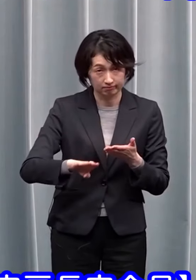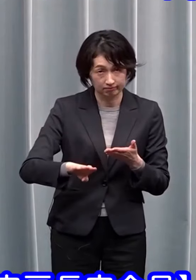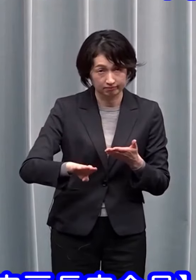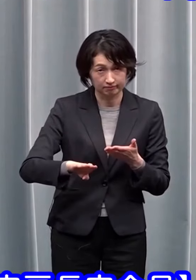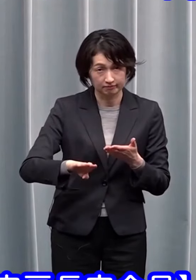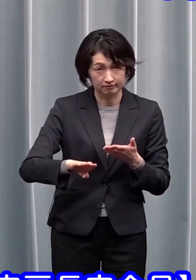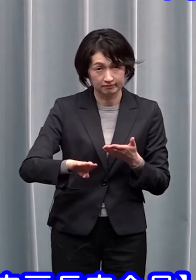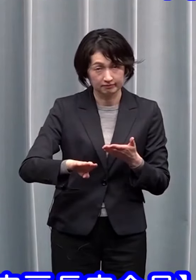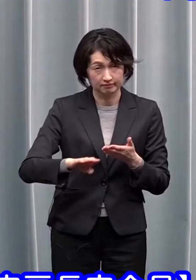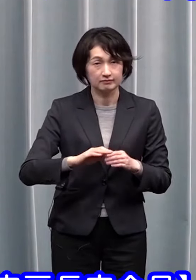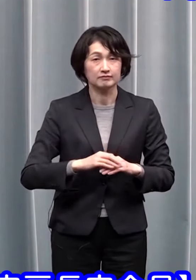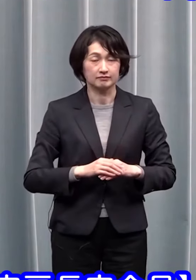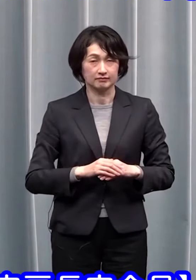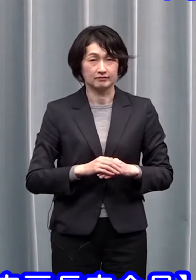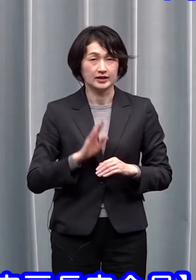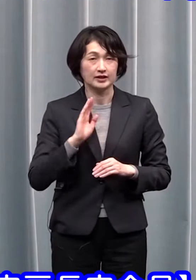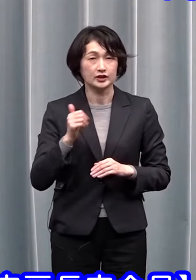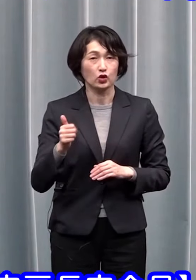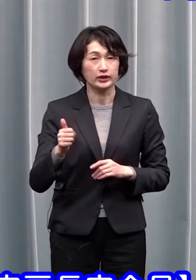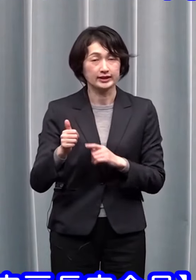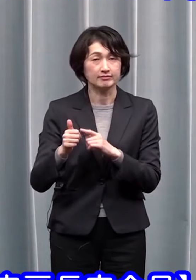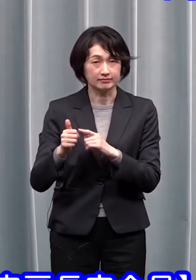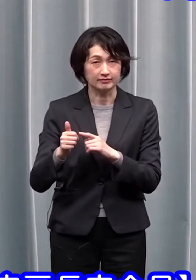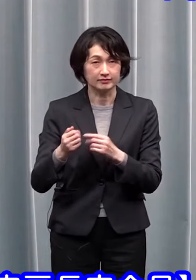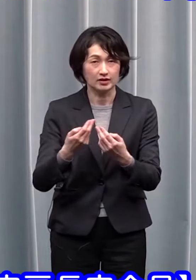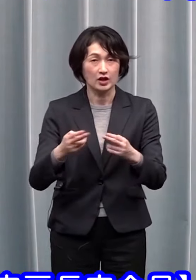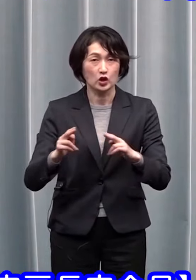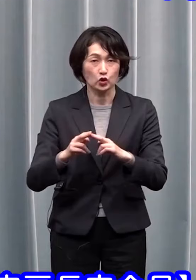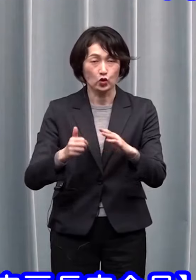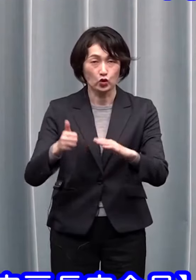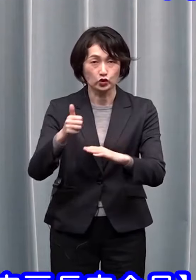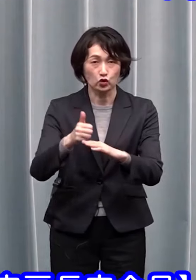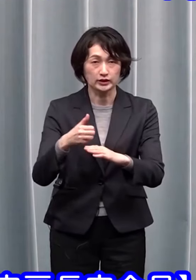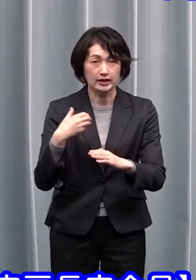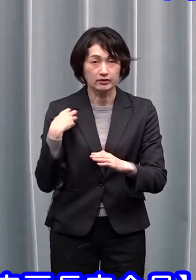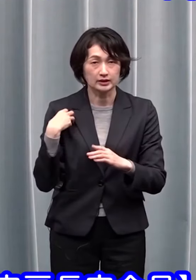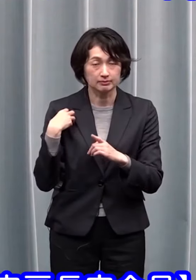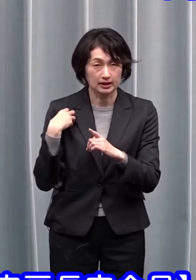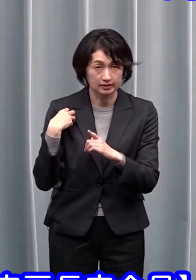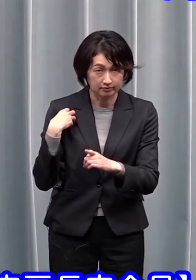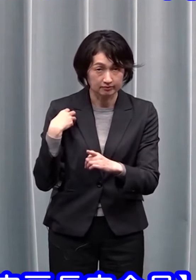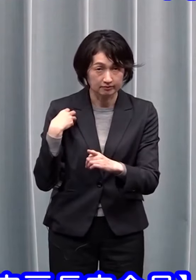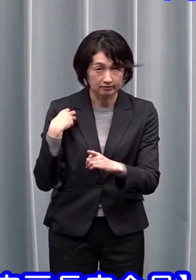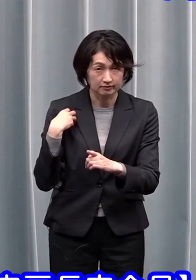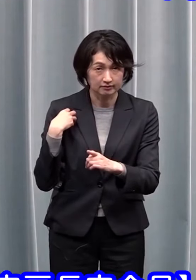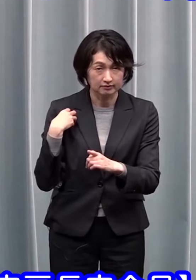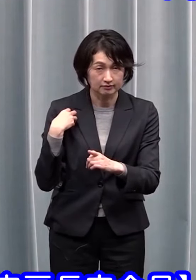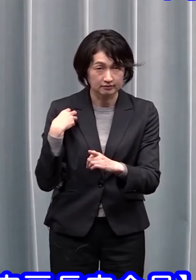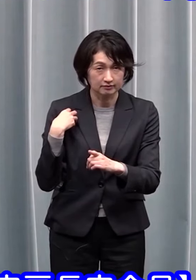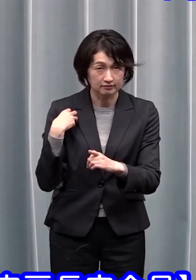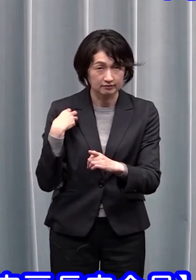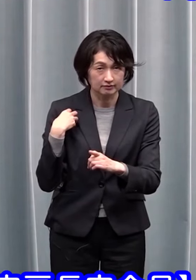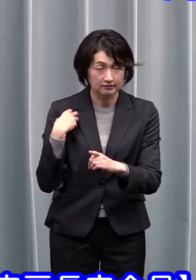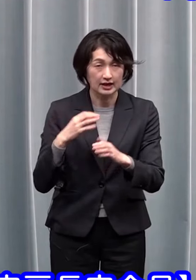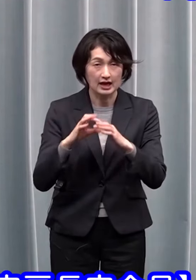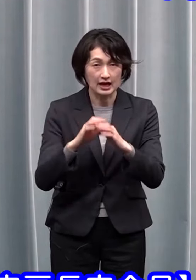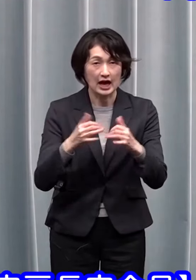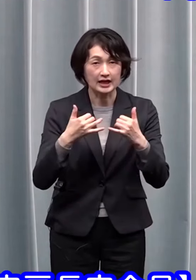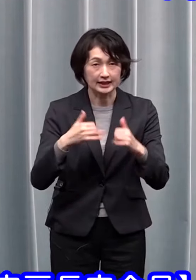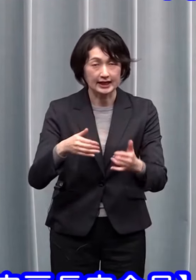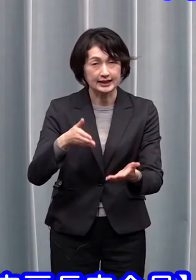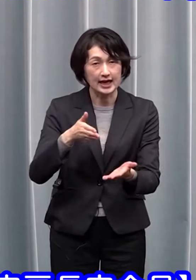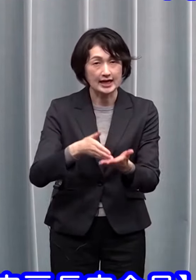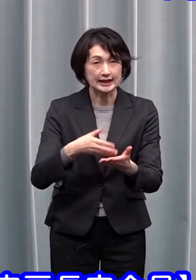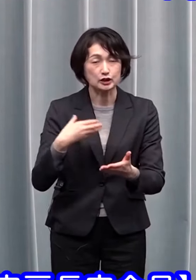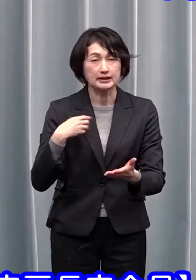。そして岸田総理が自民党総裁として先ほど申し上げましたように、関係者には説明責